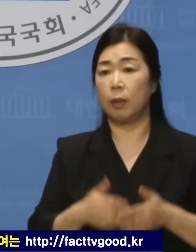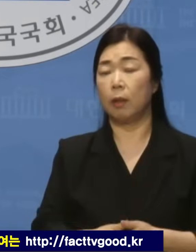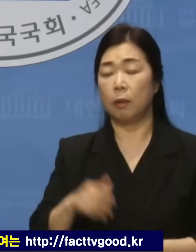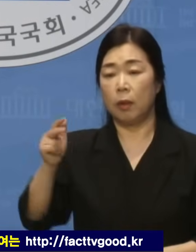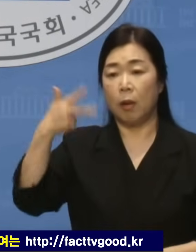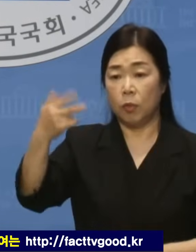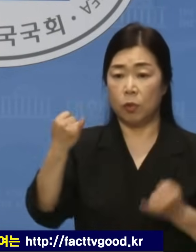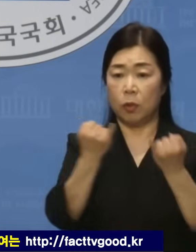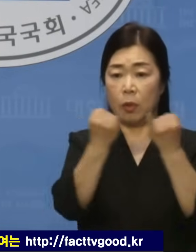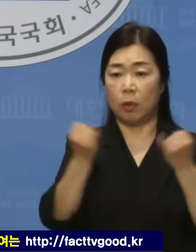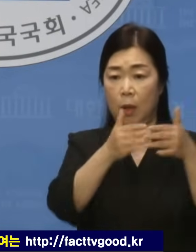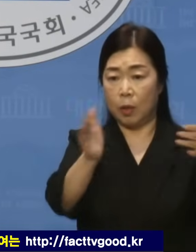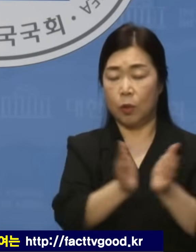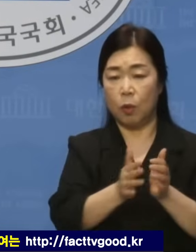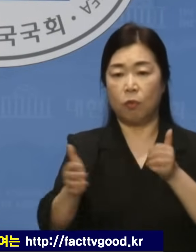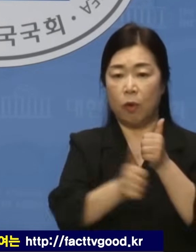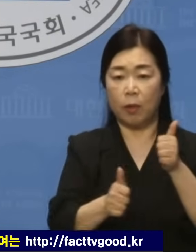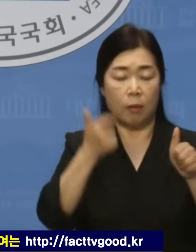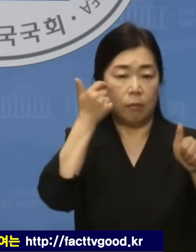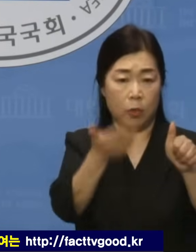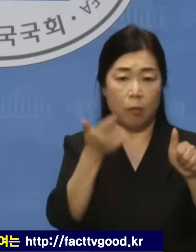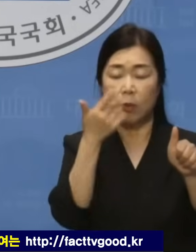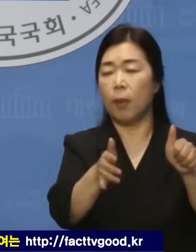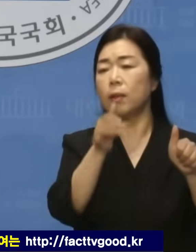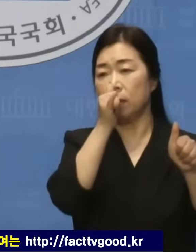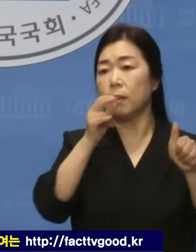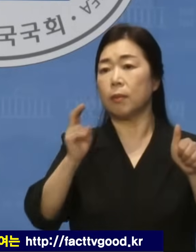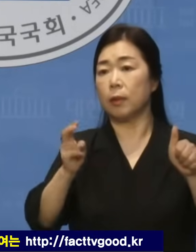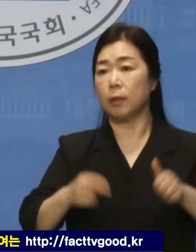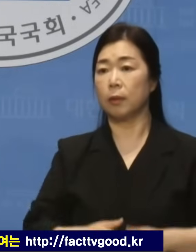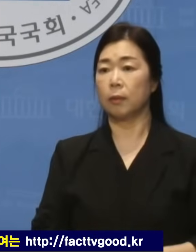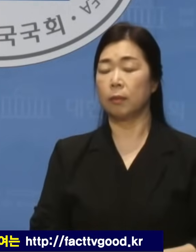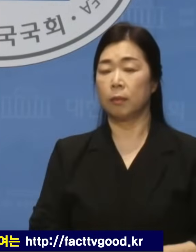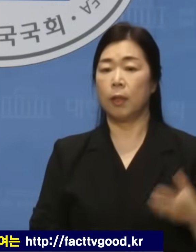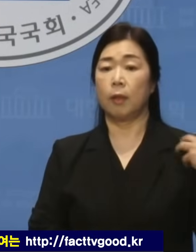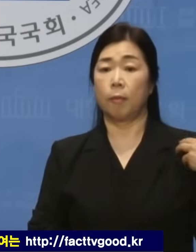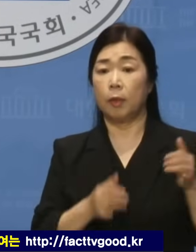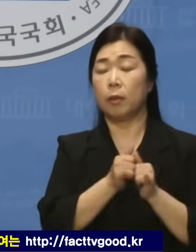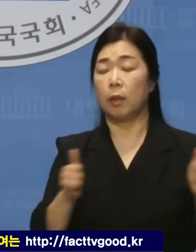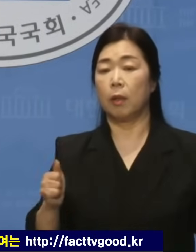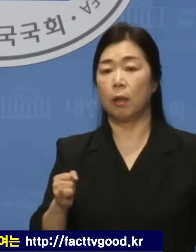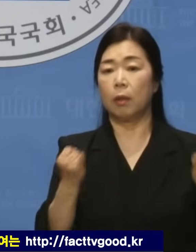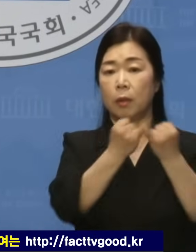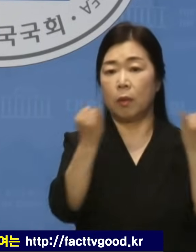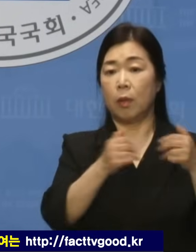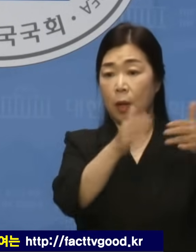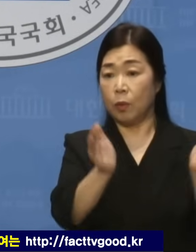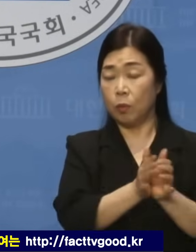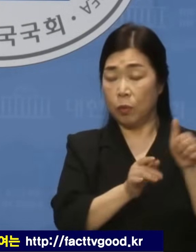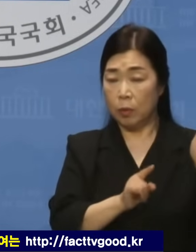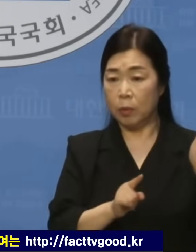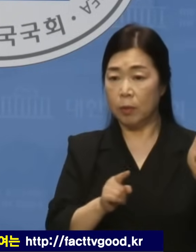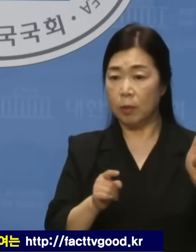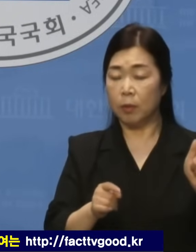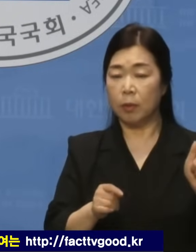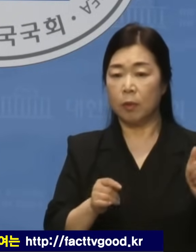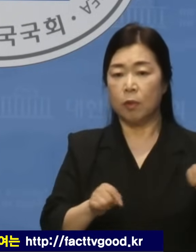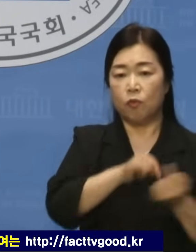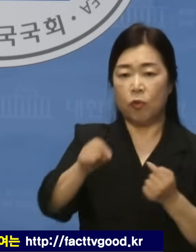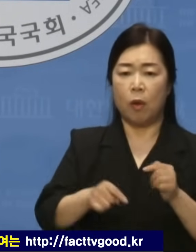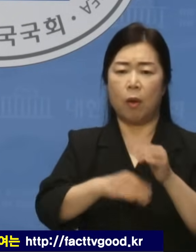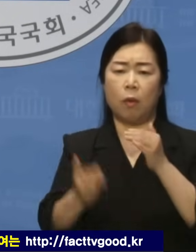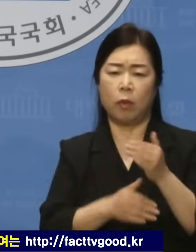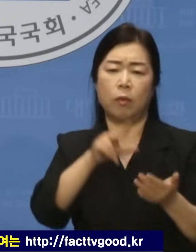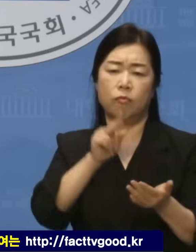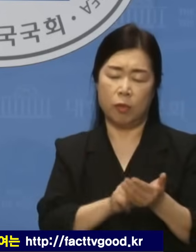주 여성가족위원회 잼버리 관련 현안 질의가 예정되어 있습니다. 주무부처인 여성가족부의 잼버리 행사 부실 운영 실태의